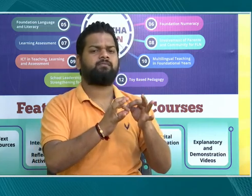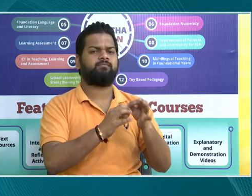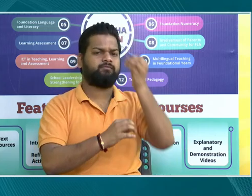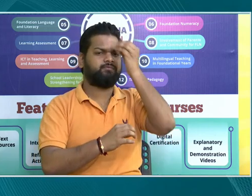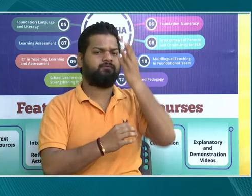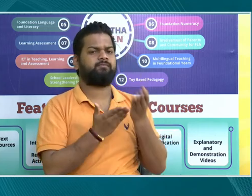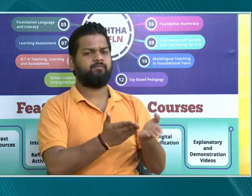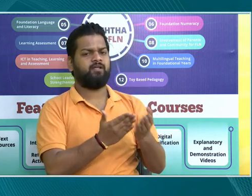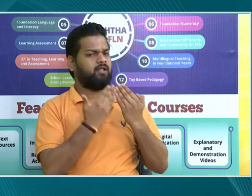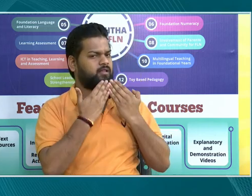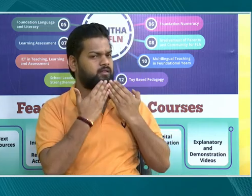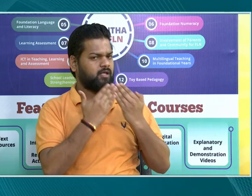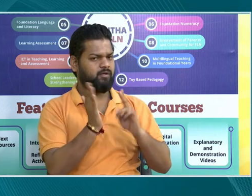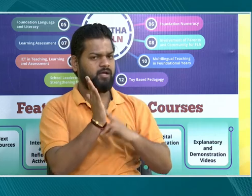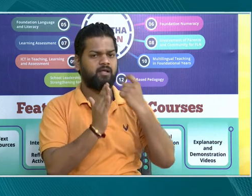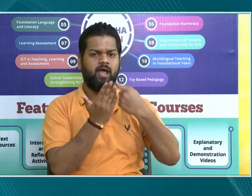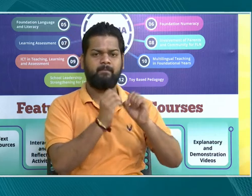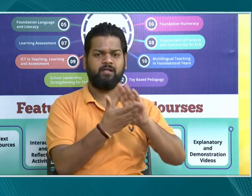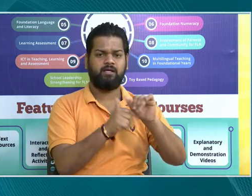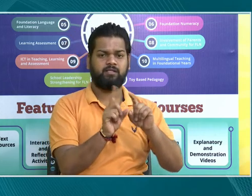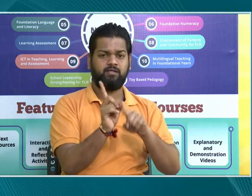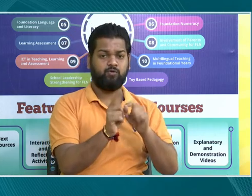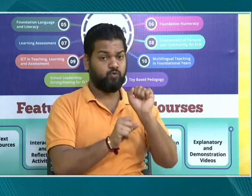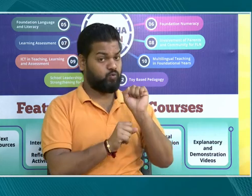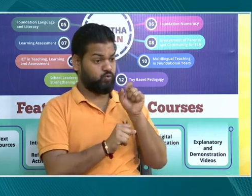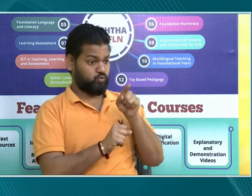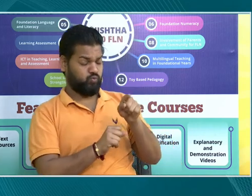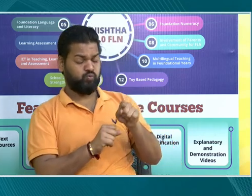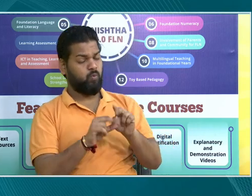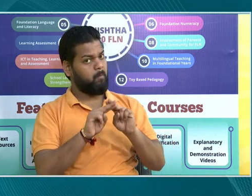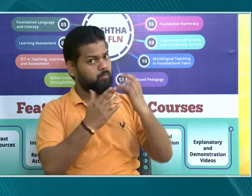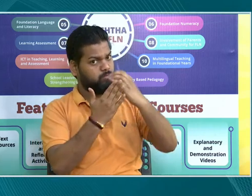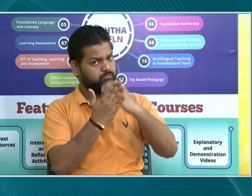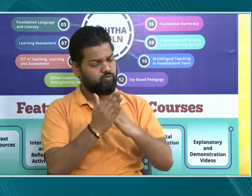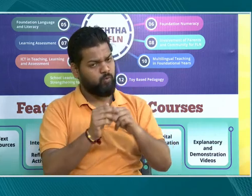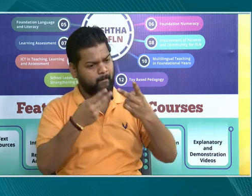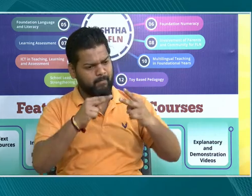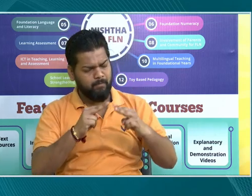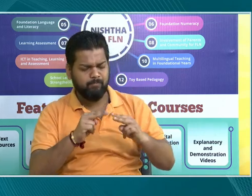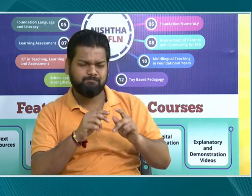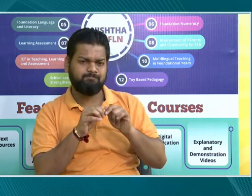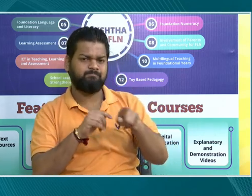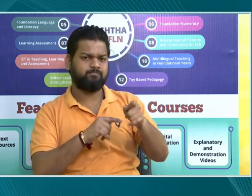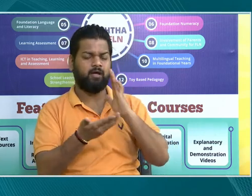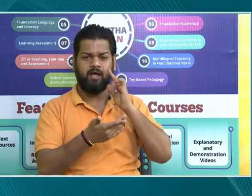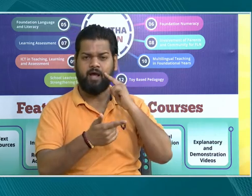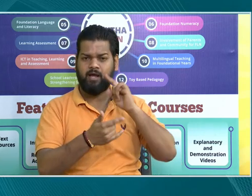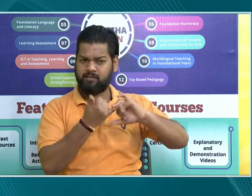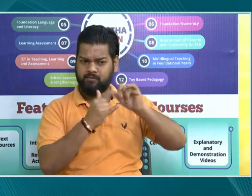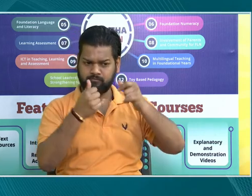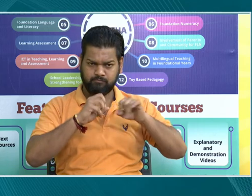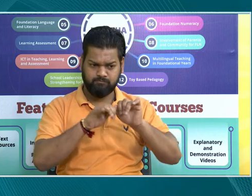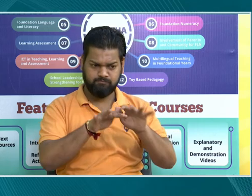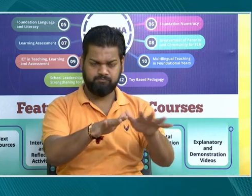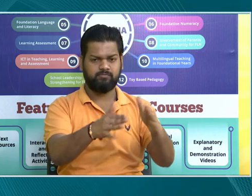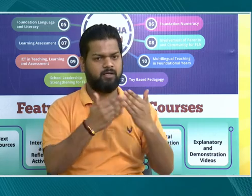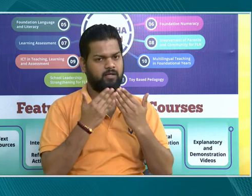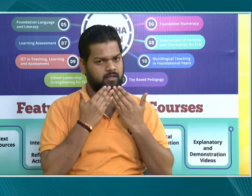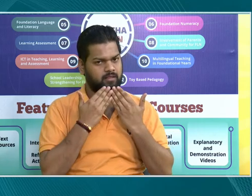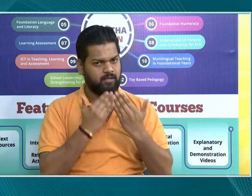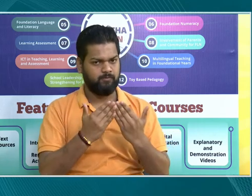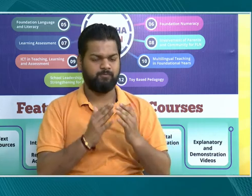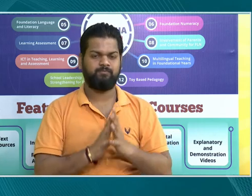का भी. थैंक यू सो मच निर्भय, आपका अपने एक एक वर्ड को हमारे दर्शकों तक साइन लैंग्वेज के माध्यम से पहुंचाया. थैंक यू सो